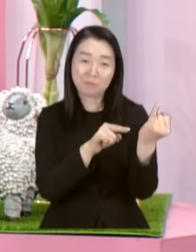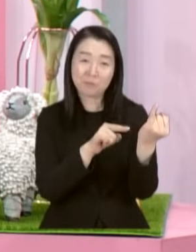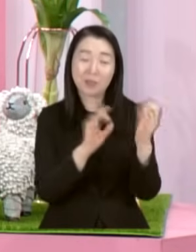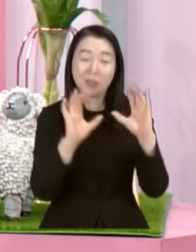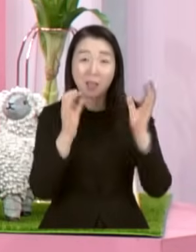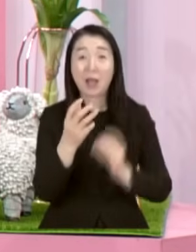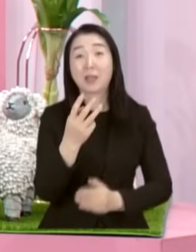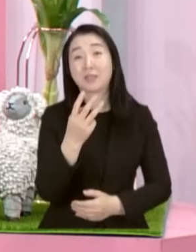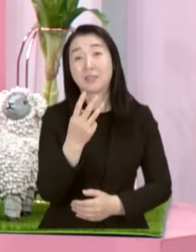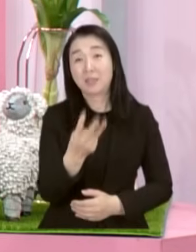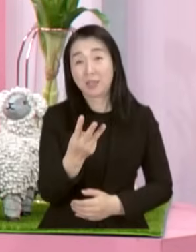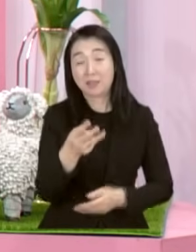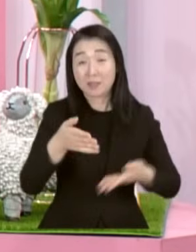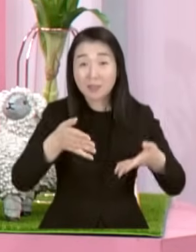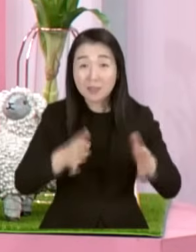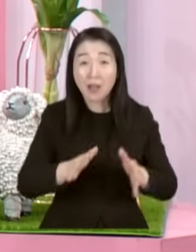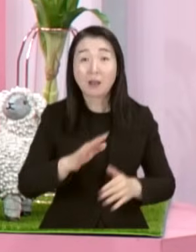네.